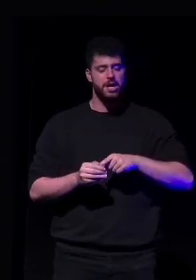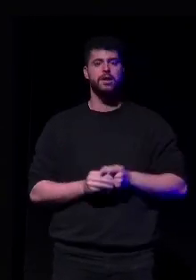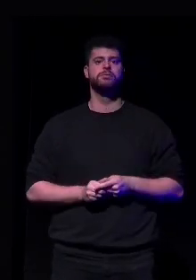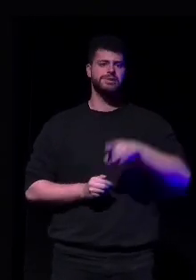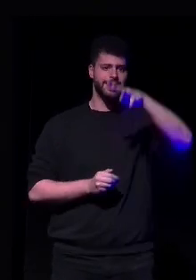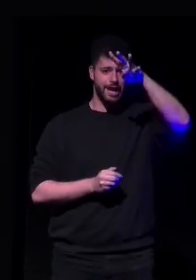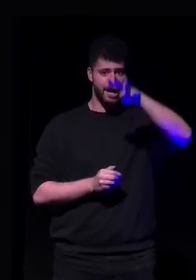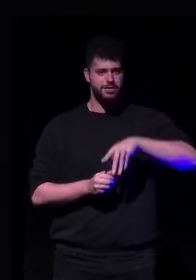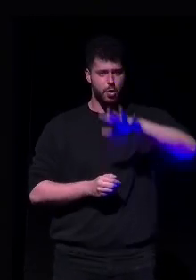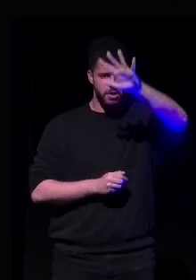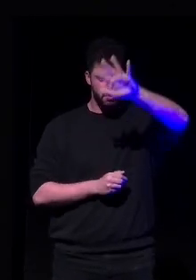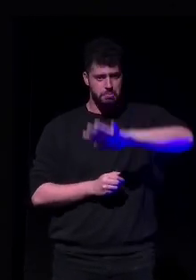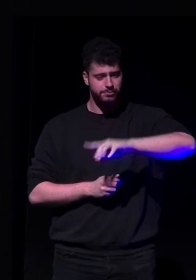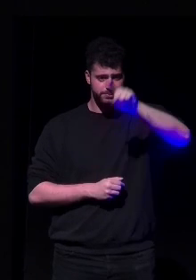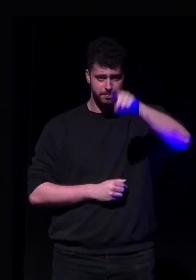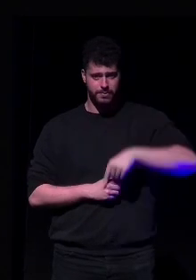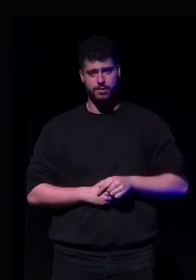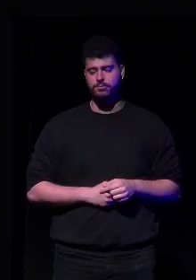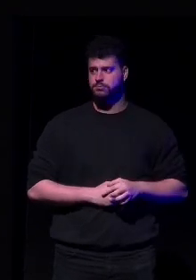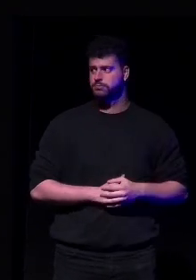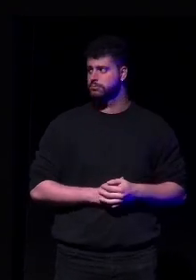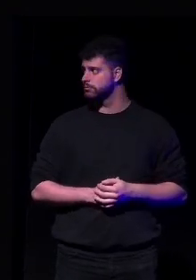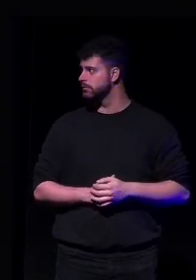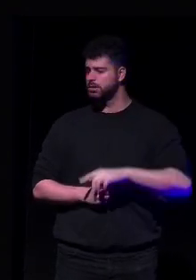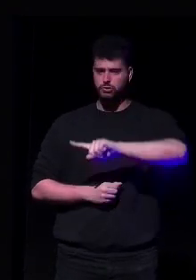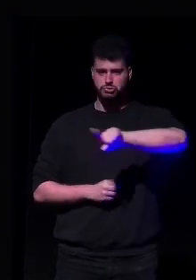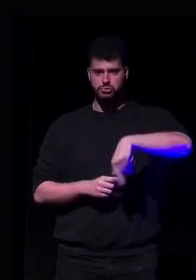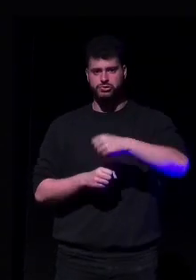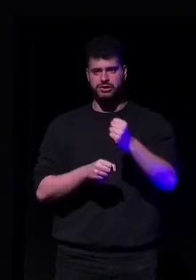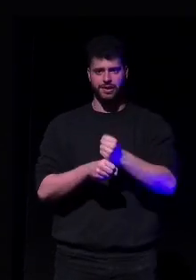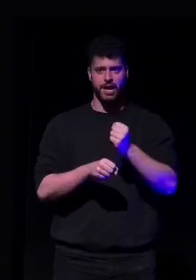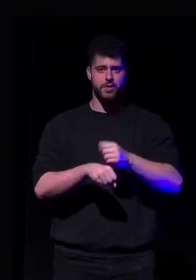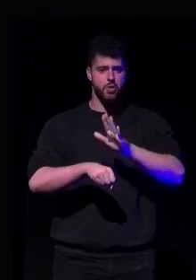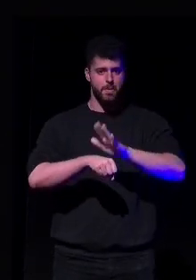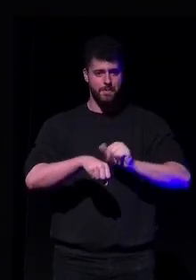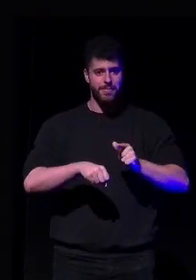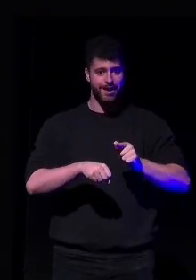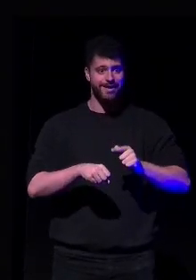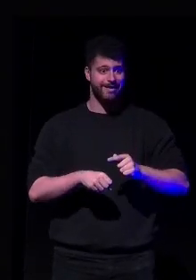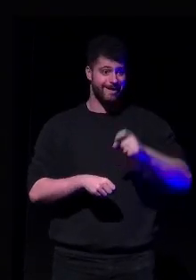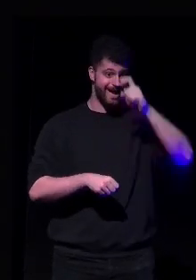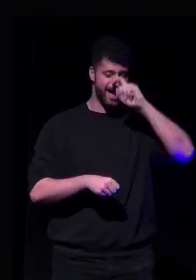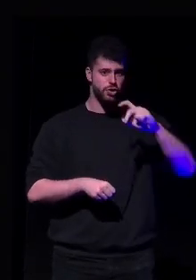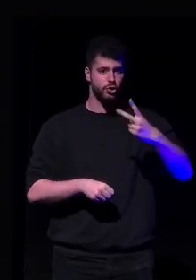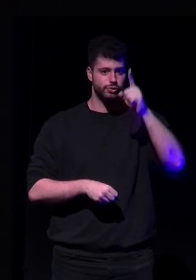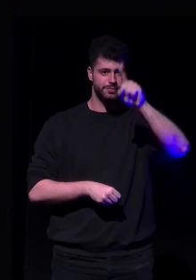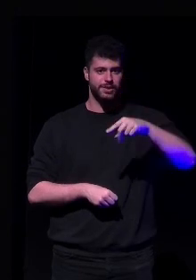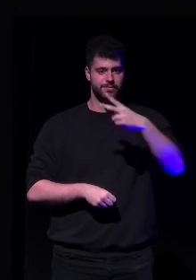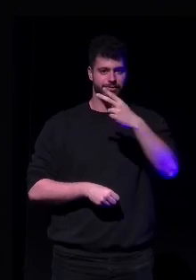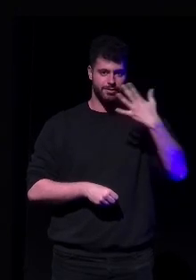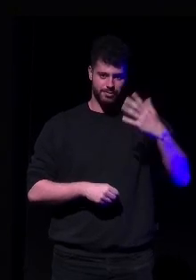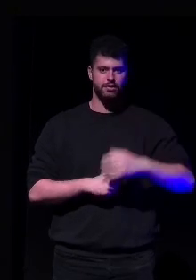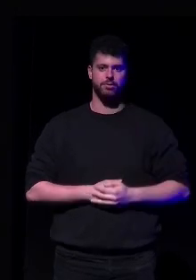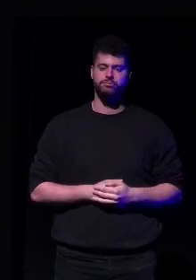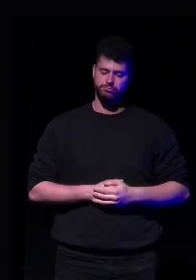passió i amb molta inspiració. I ja us anuncio que estem treballant per la propera edició de l'any 2025. Per tant, compteu-hi